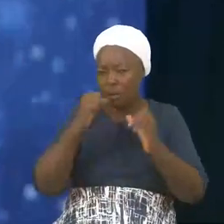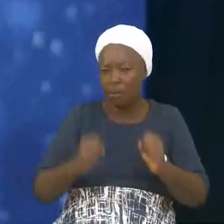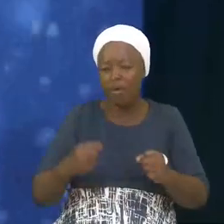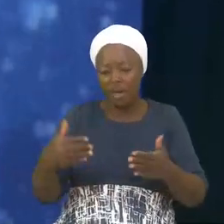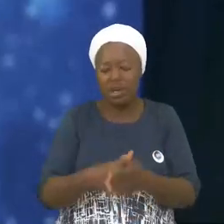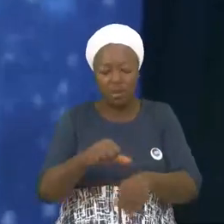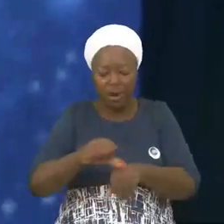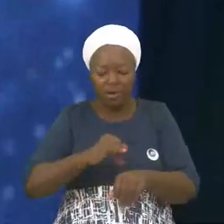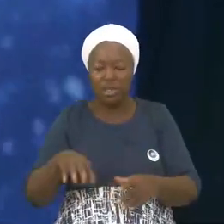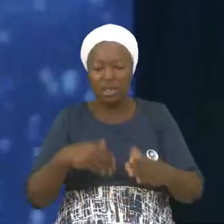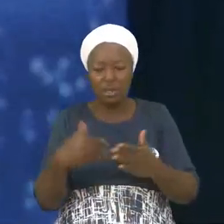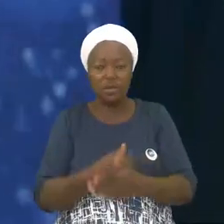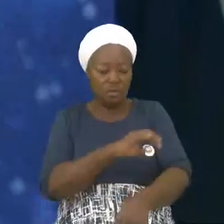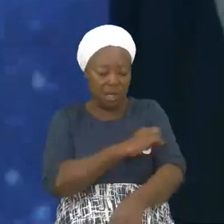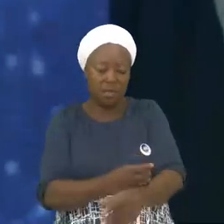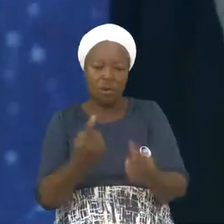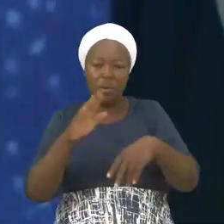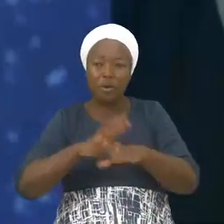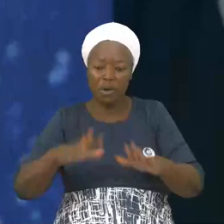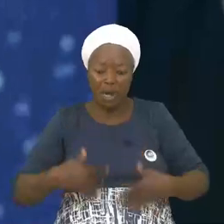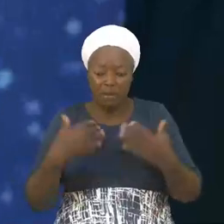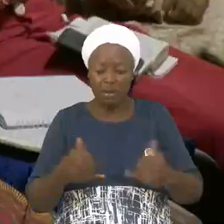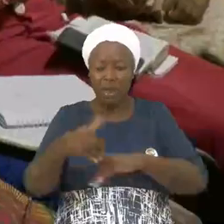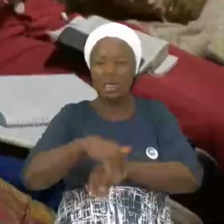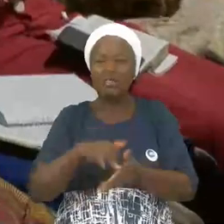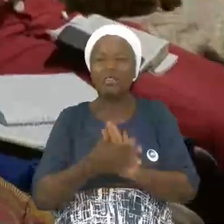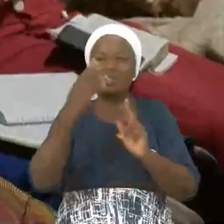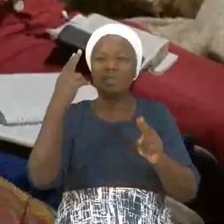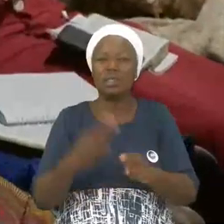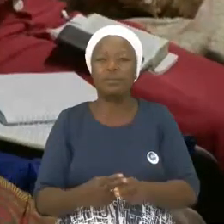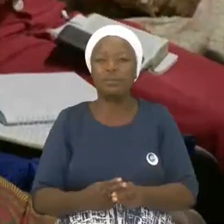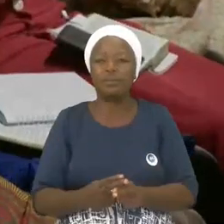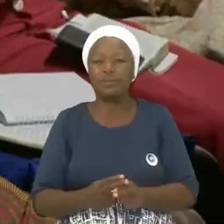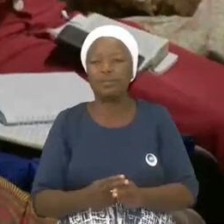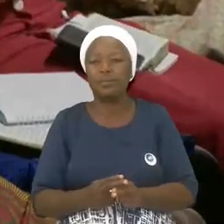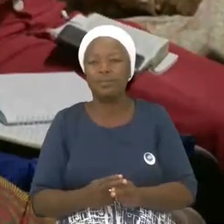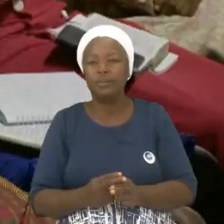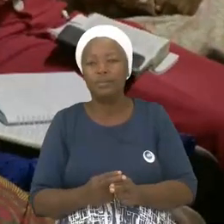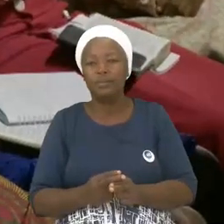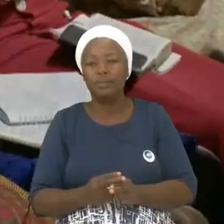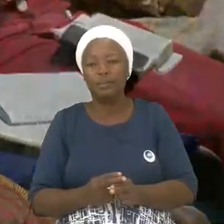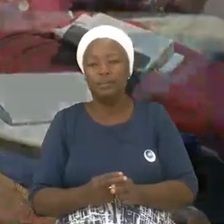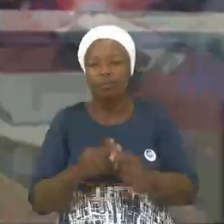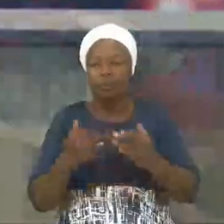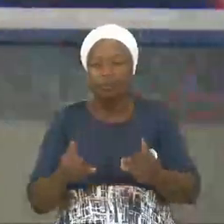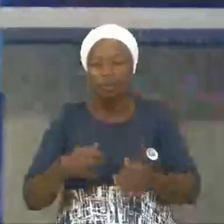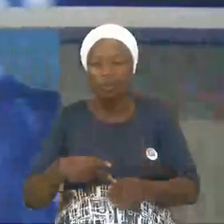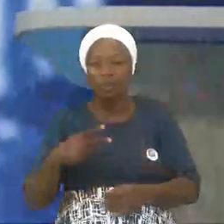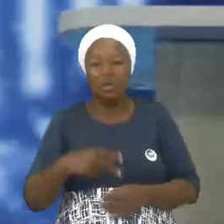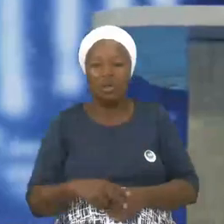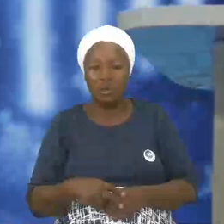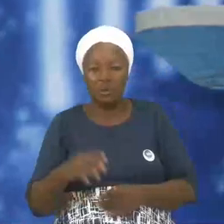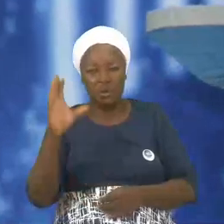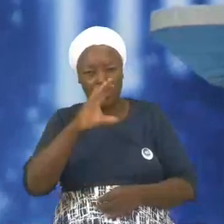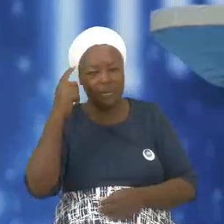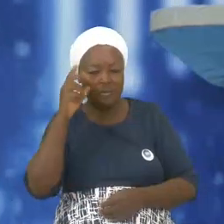Seigneur. Une nouvelle puissance, une nouvelle force, une nouvelle onction viendra sur ta vie ce soir, au nom de